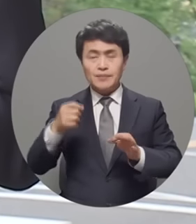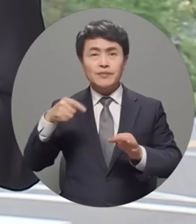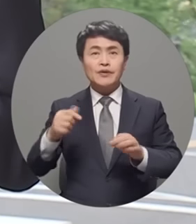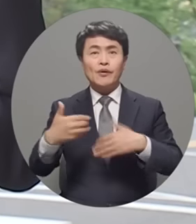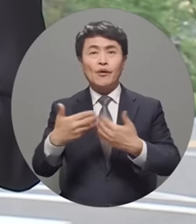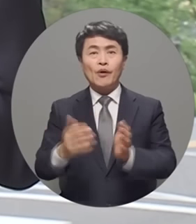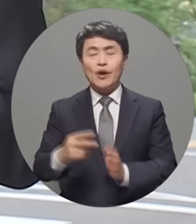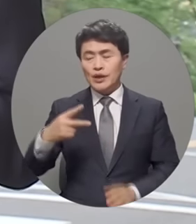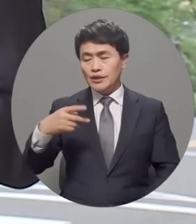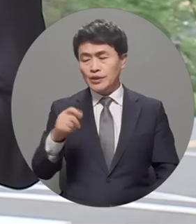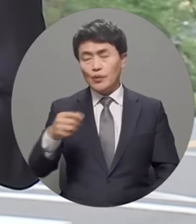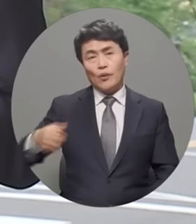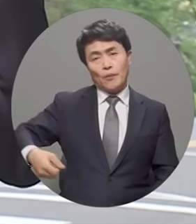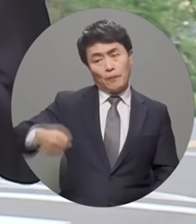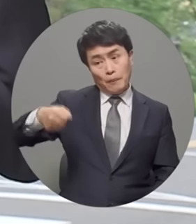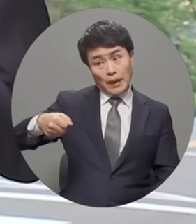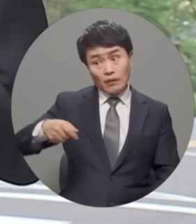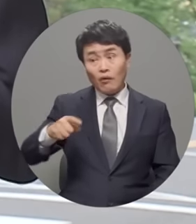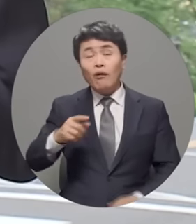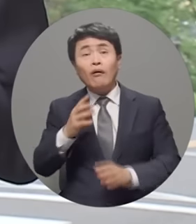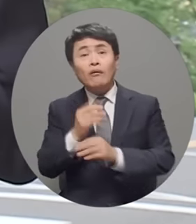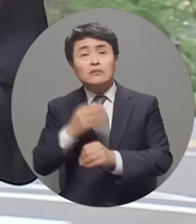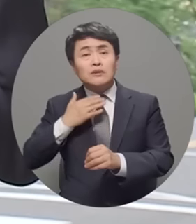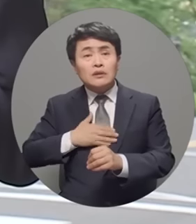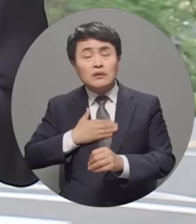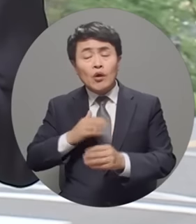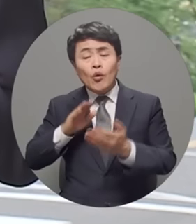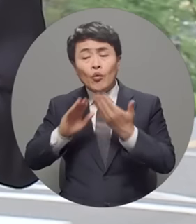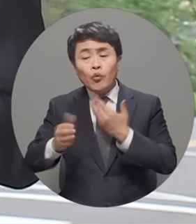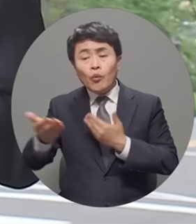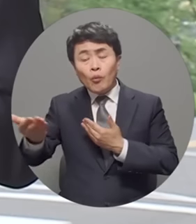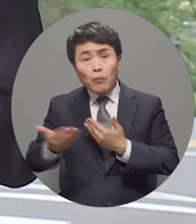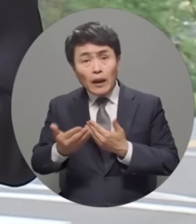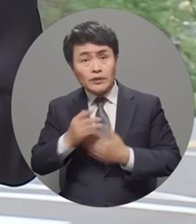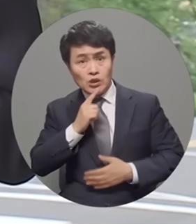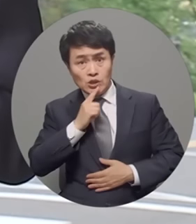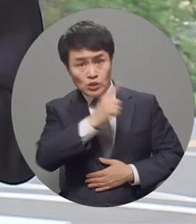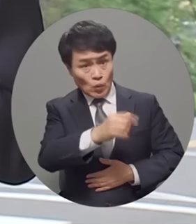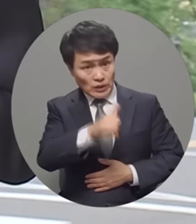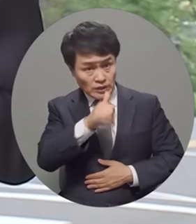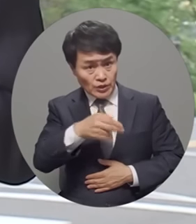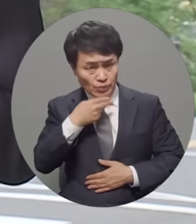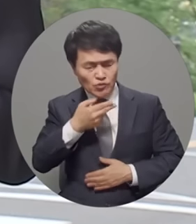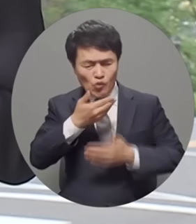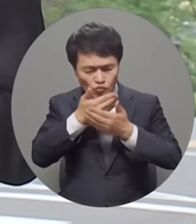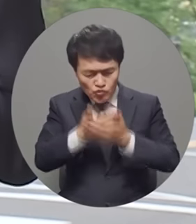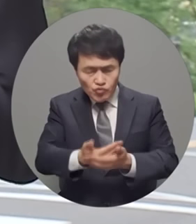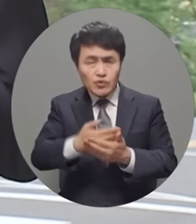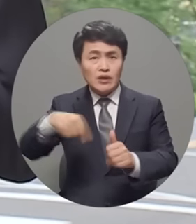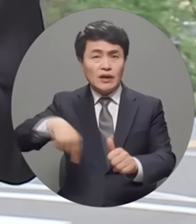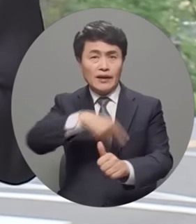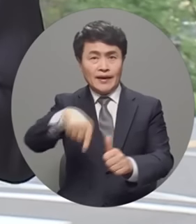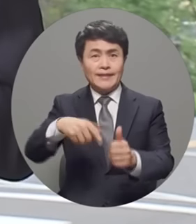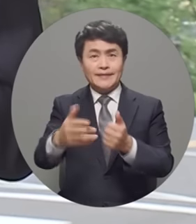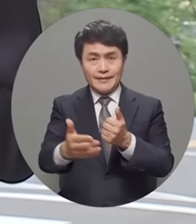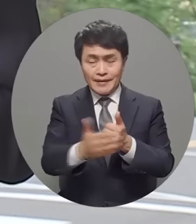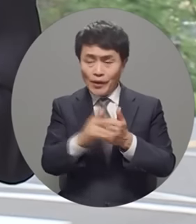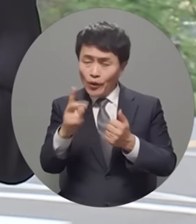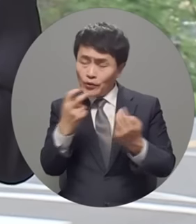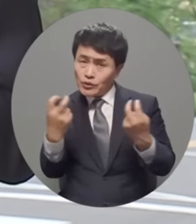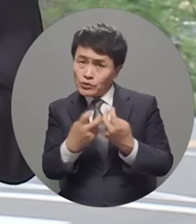디올백 수수 사실을 언제 알았는지 그리고 이후 받은 사실을 신고했는지 여부도 중요 쟁점이 되는 만큼 어떤 식으로든